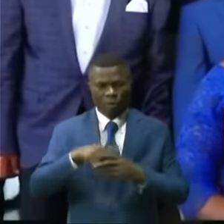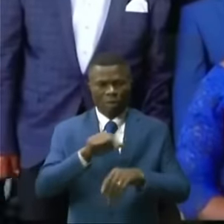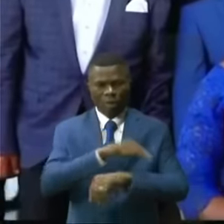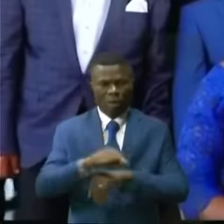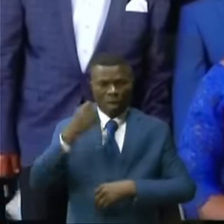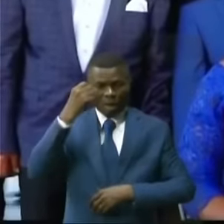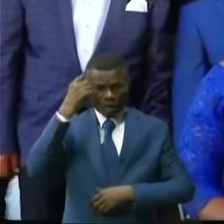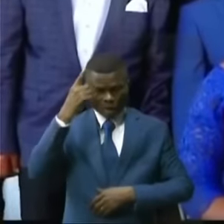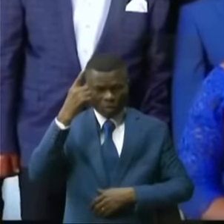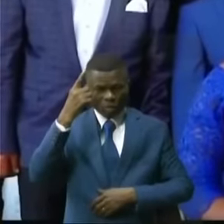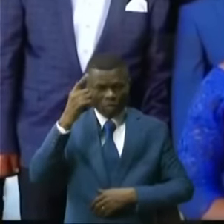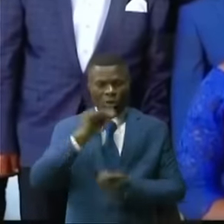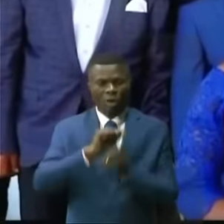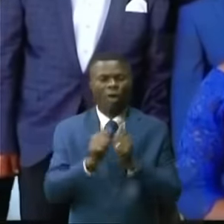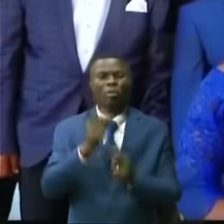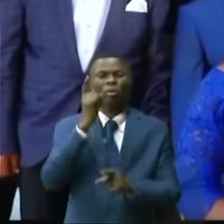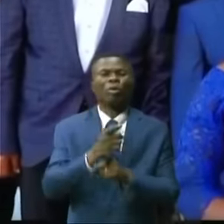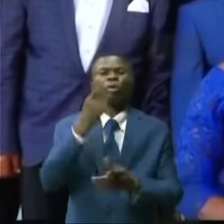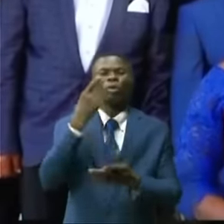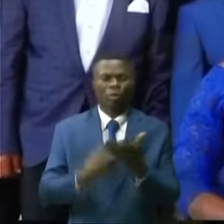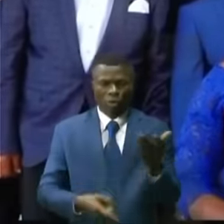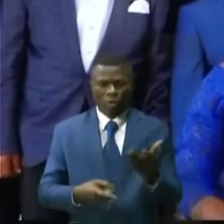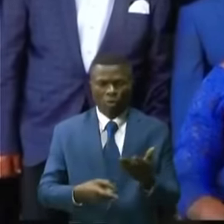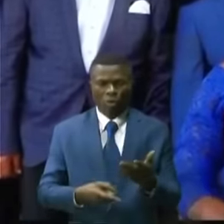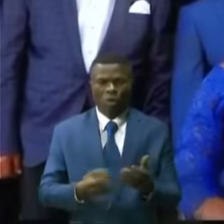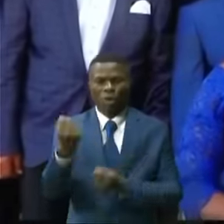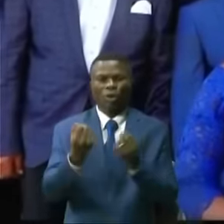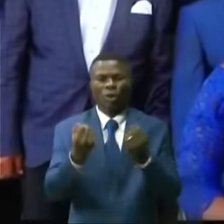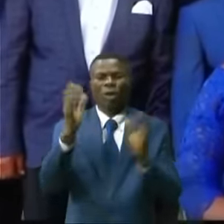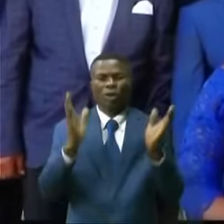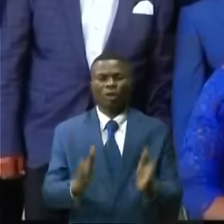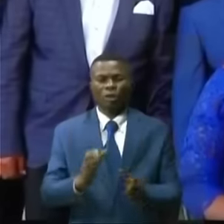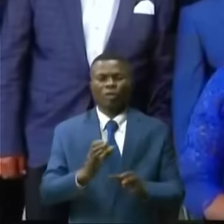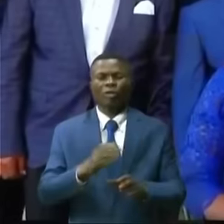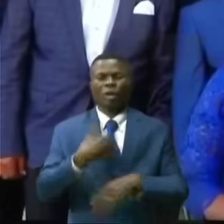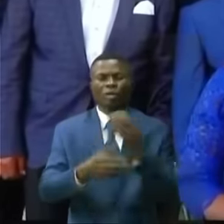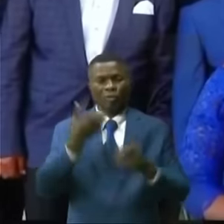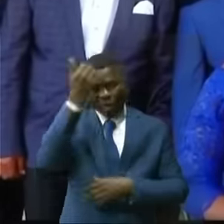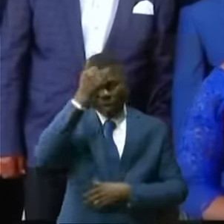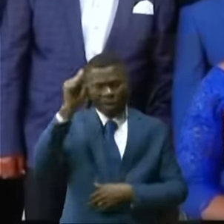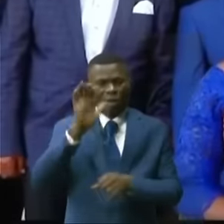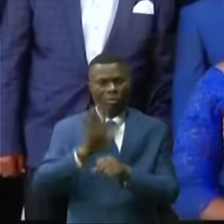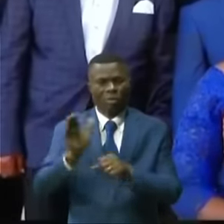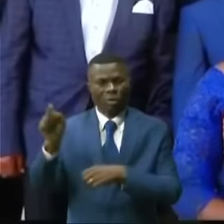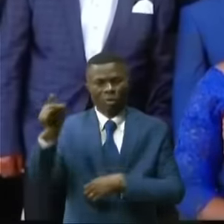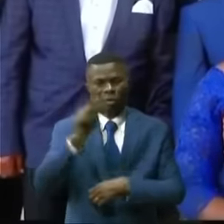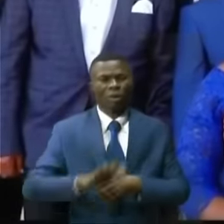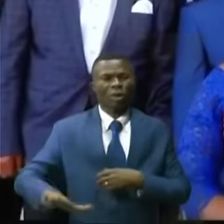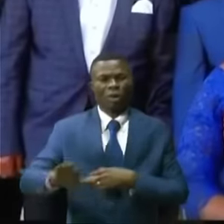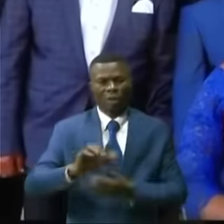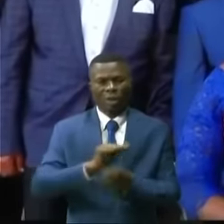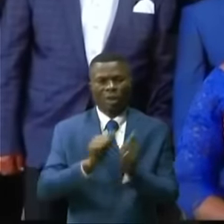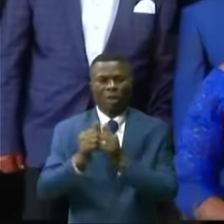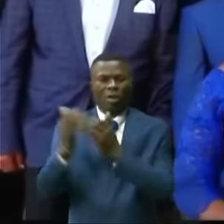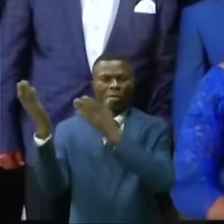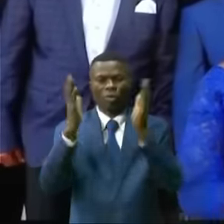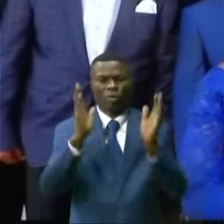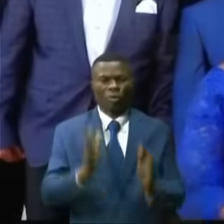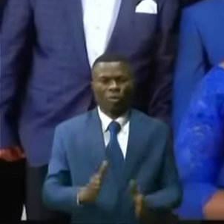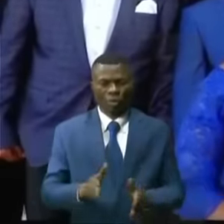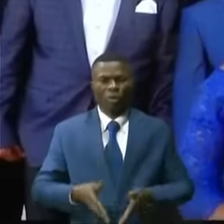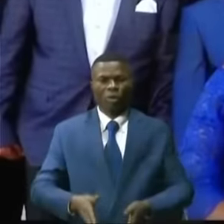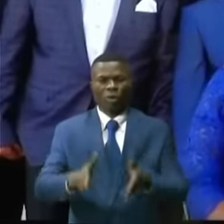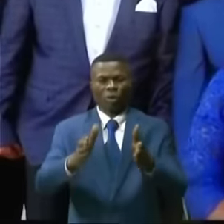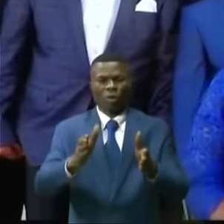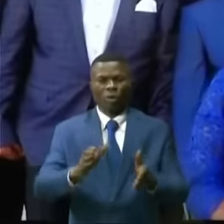comprendre en fait quel est le problème qui fait que il puisse y avoir des grèves récurrentes dans le secteur de transport routiers